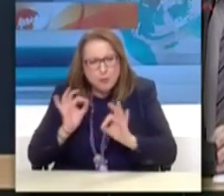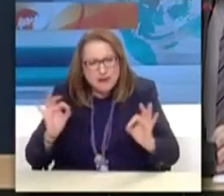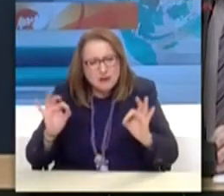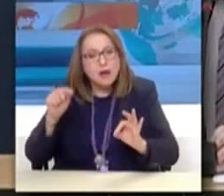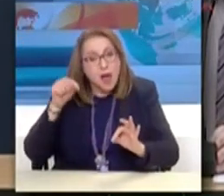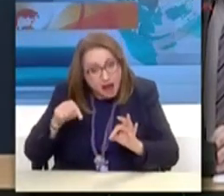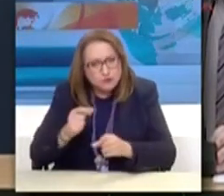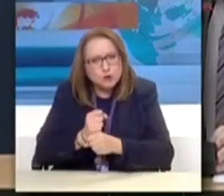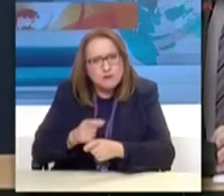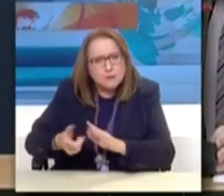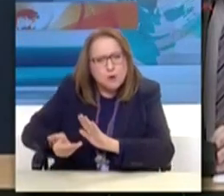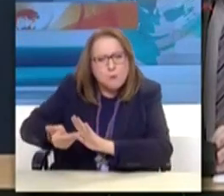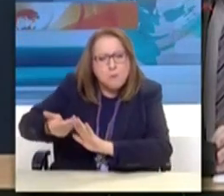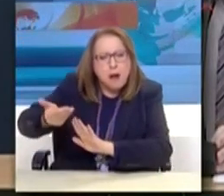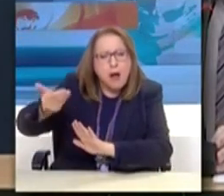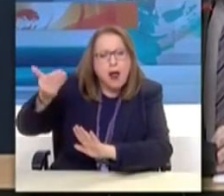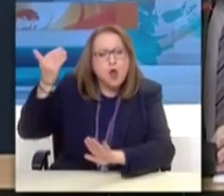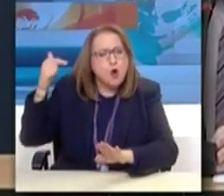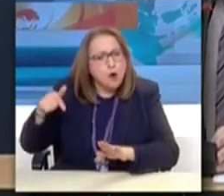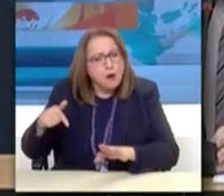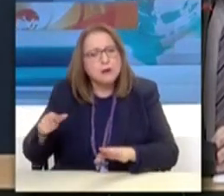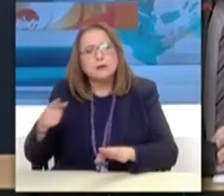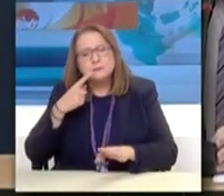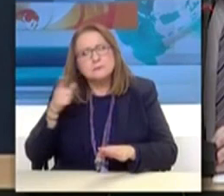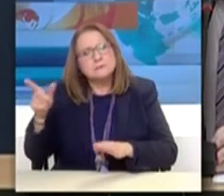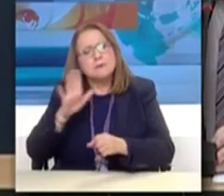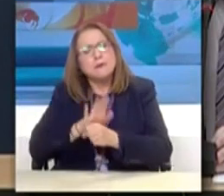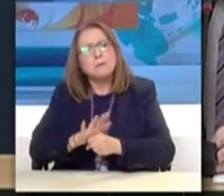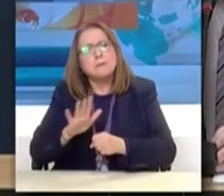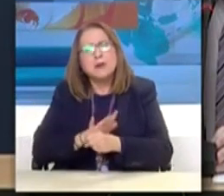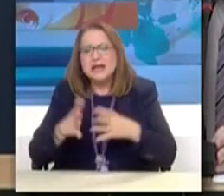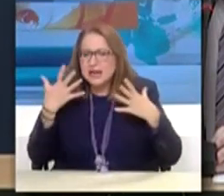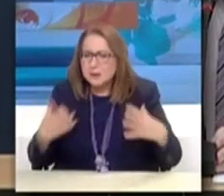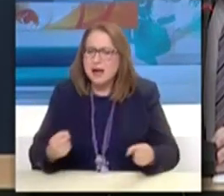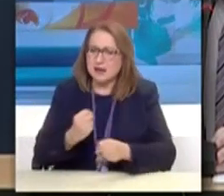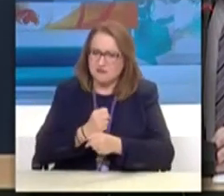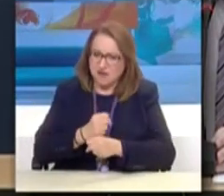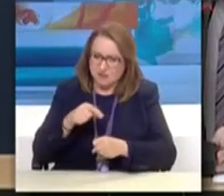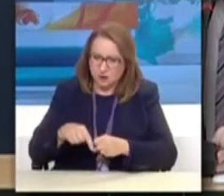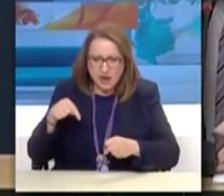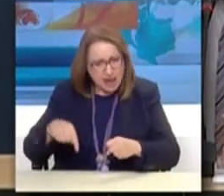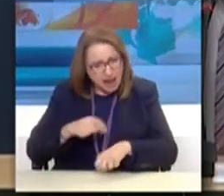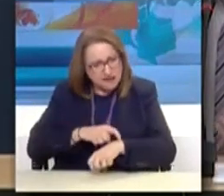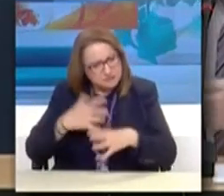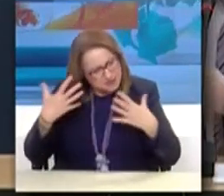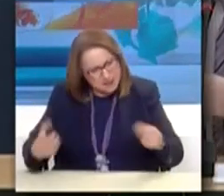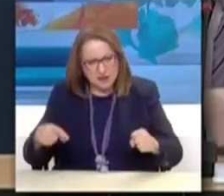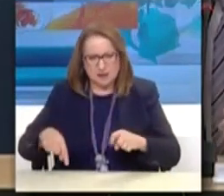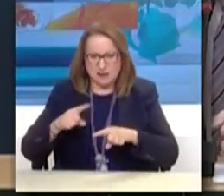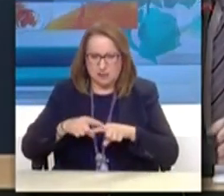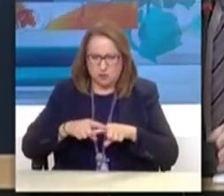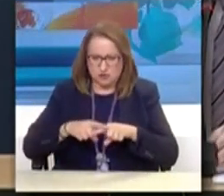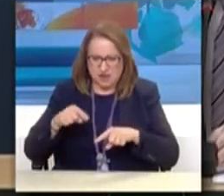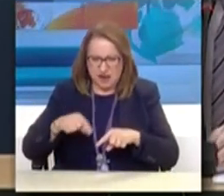νοσήματα. Θεωρώ ότι υπάρχει επαρκής ποσότητα του φαρμάκου και μπορεί και διατίθεται αυτή τη στιγμή και στην ελληνική αγορά. Μπορεί να σας